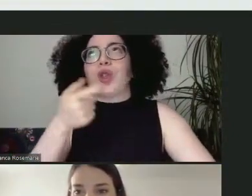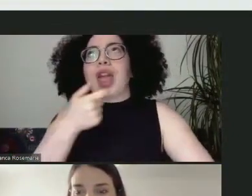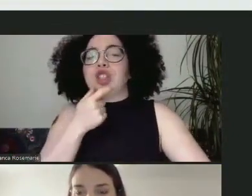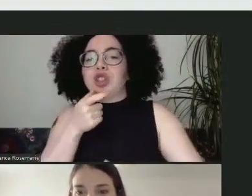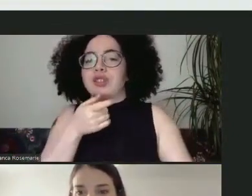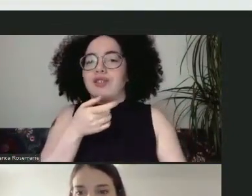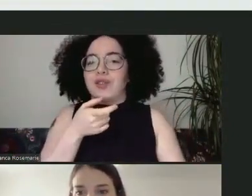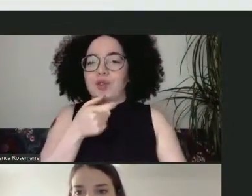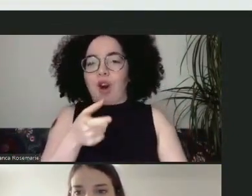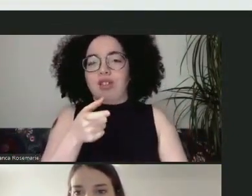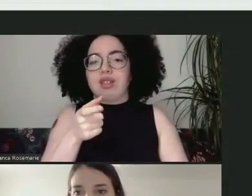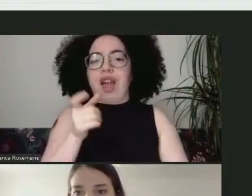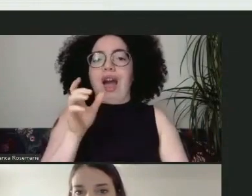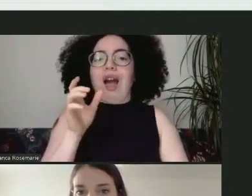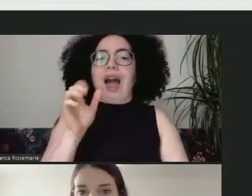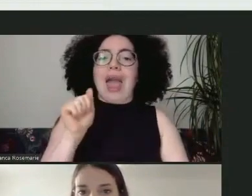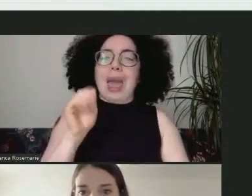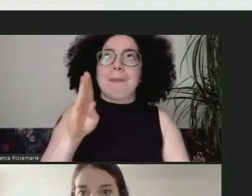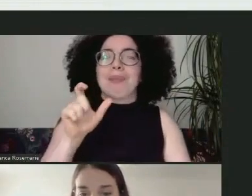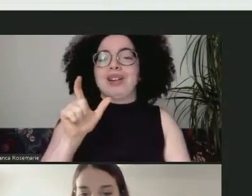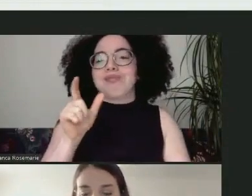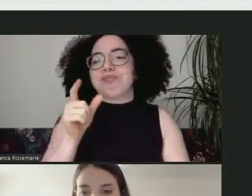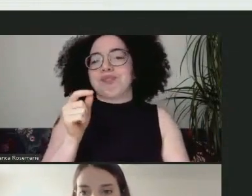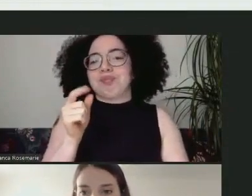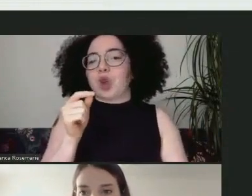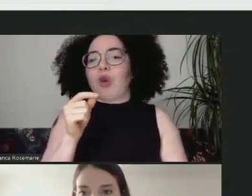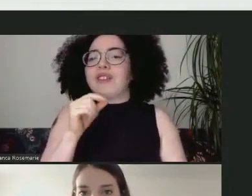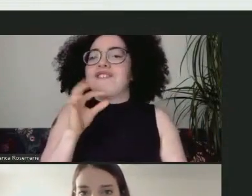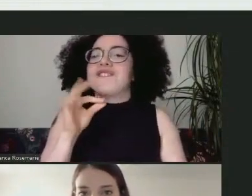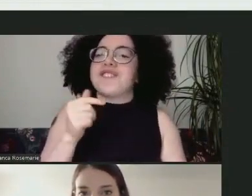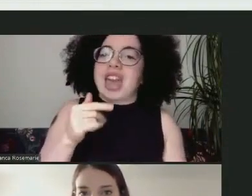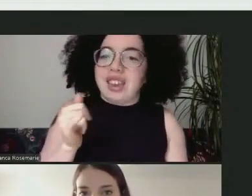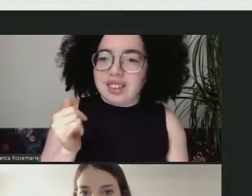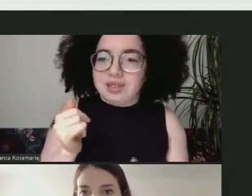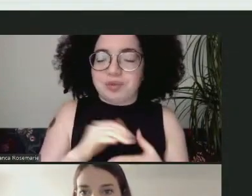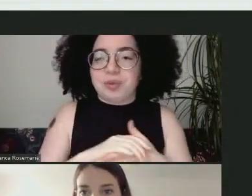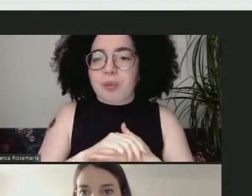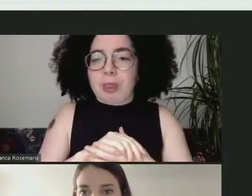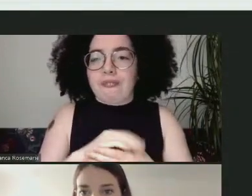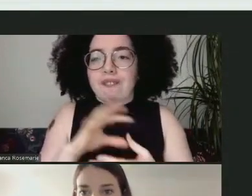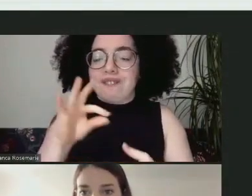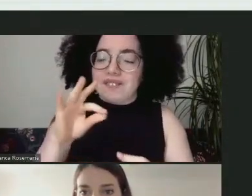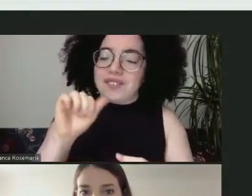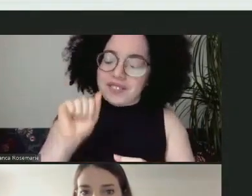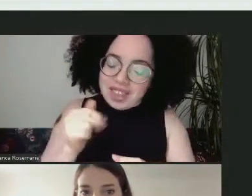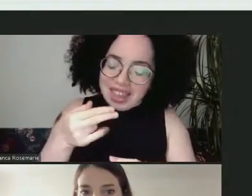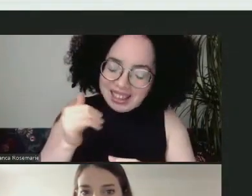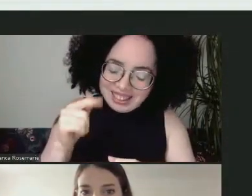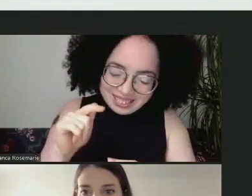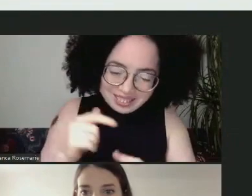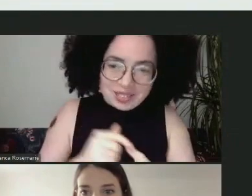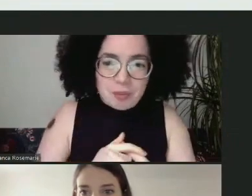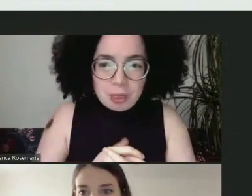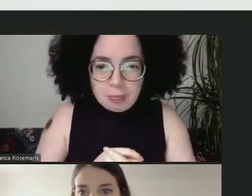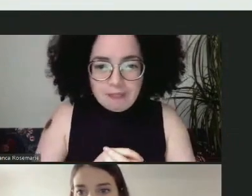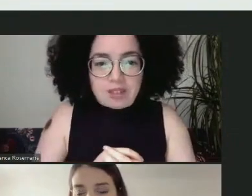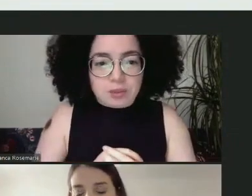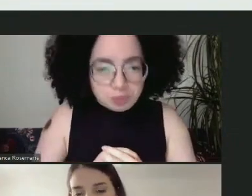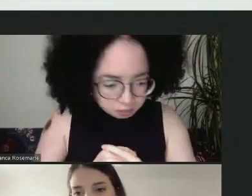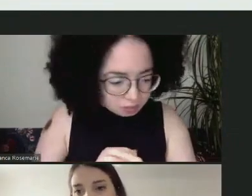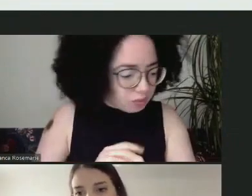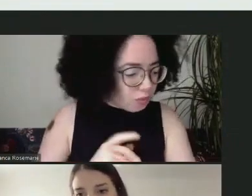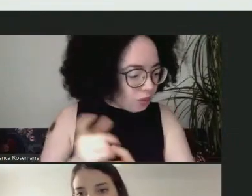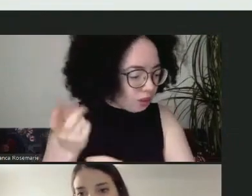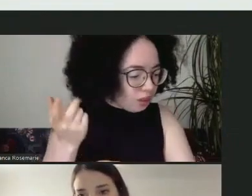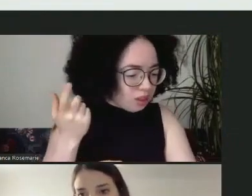Was ist das? Was heißt das Wort Ableismus eigentlich überhaupt? Das heißt eigentlich, kommt vom englischen Wort able